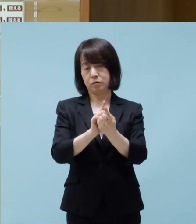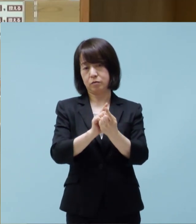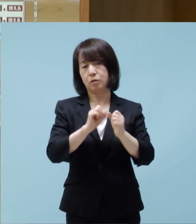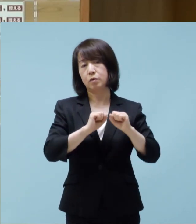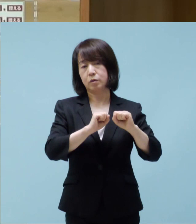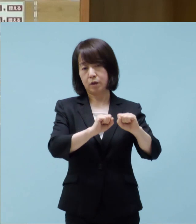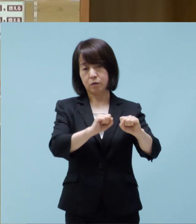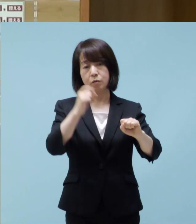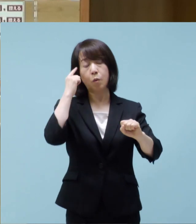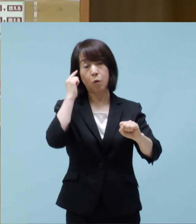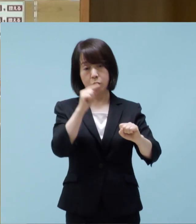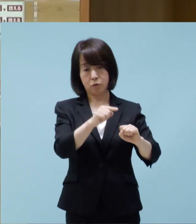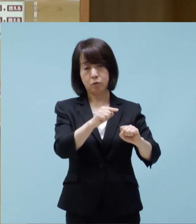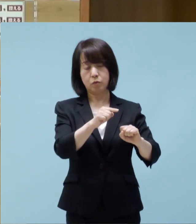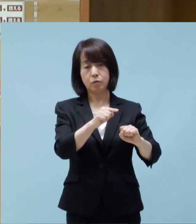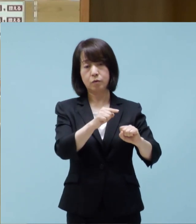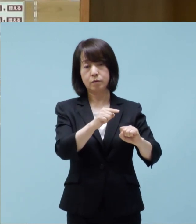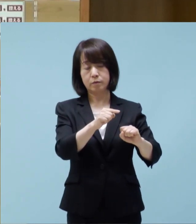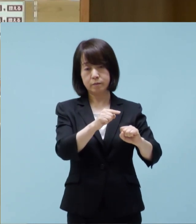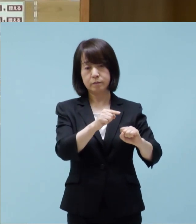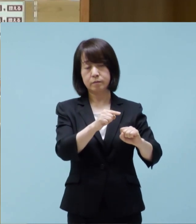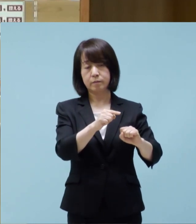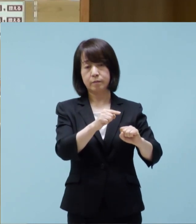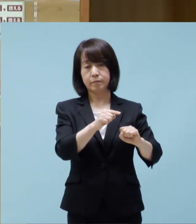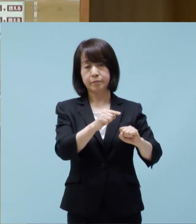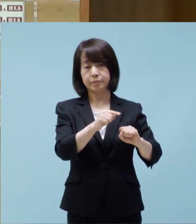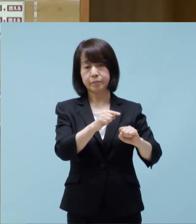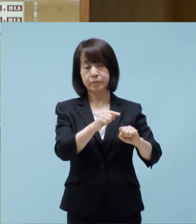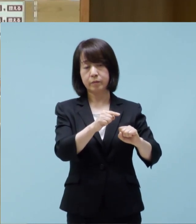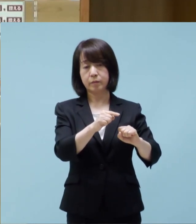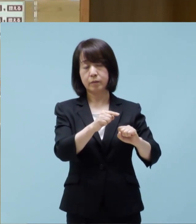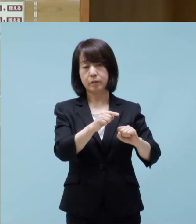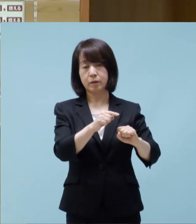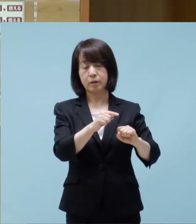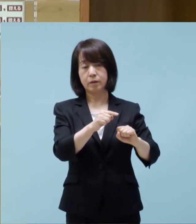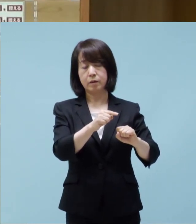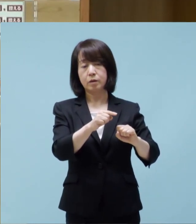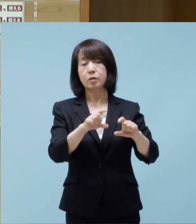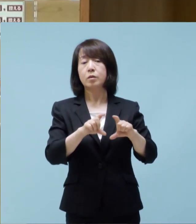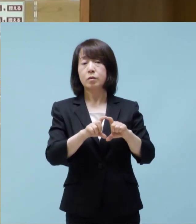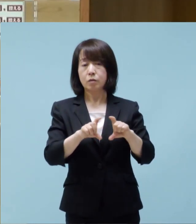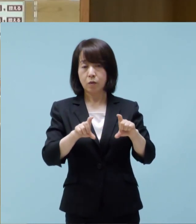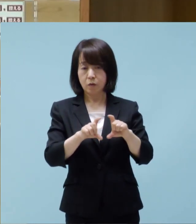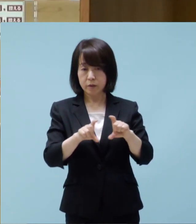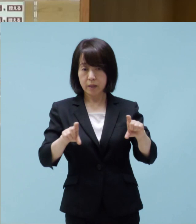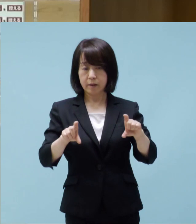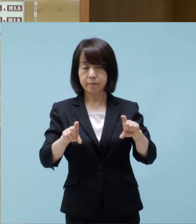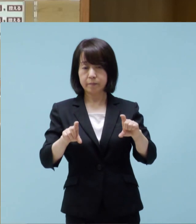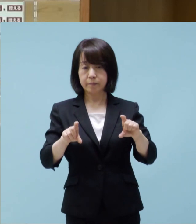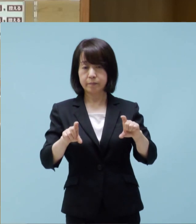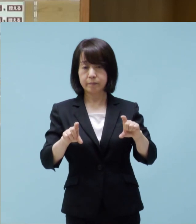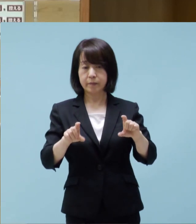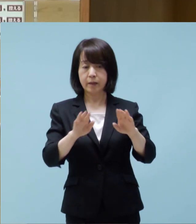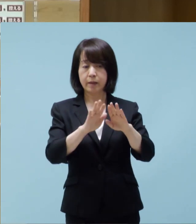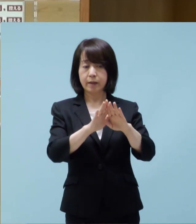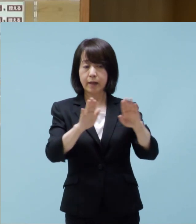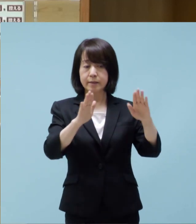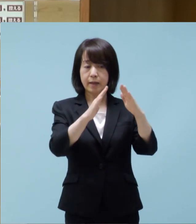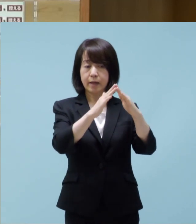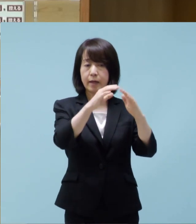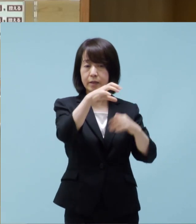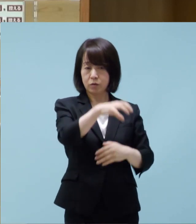ども、まあ、どうしても、当然のことながらそういった競技の開催するところ以外で